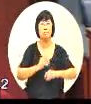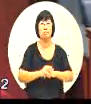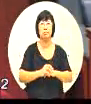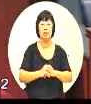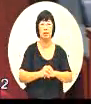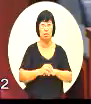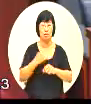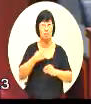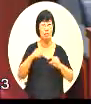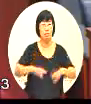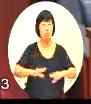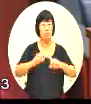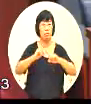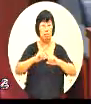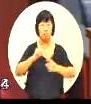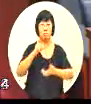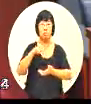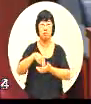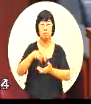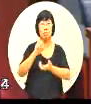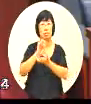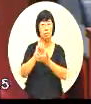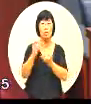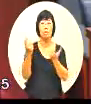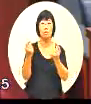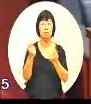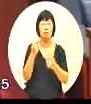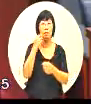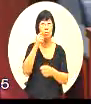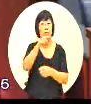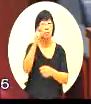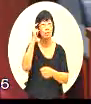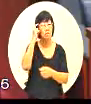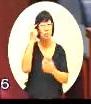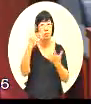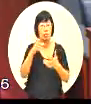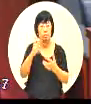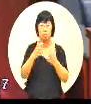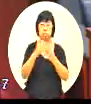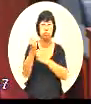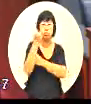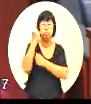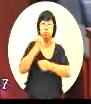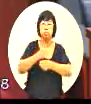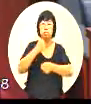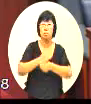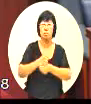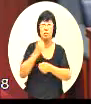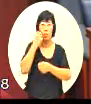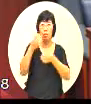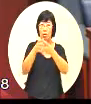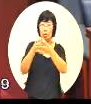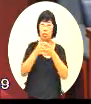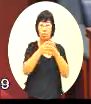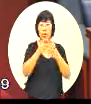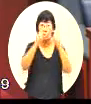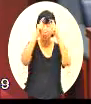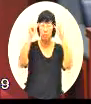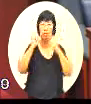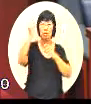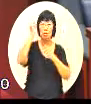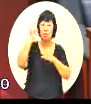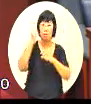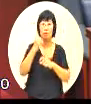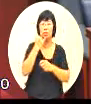样，我们针对这一些我刚刚提到那几个你们觉得有问题，我觉得更应该积极的，只要有团体来抗议，我觉得很够嘛，了解